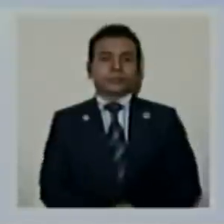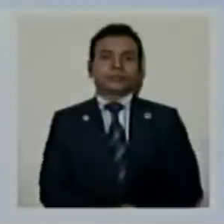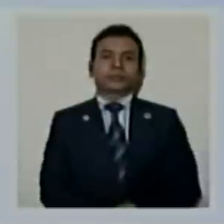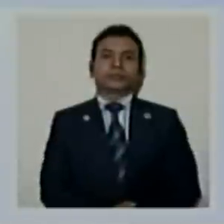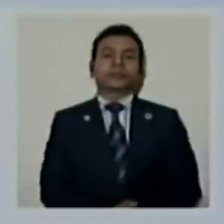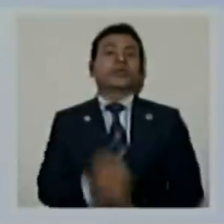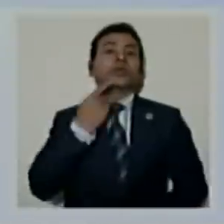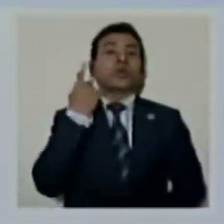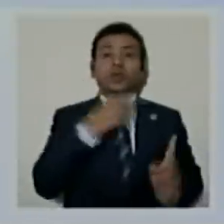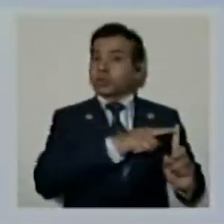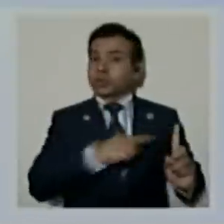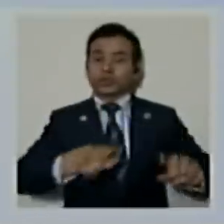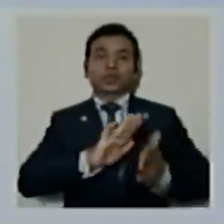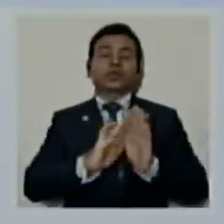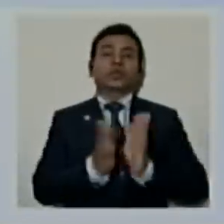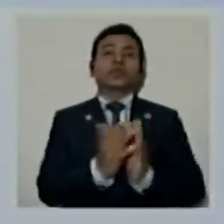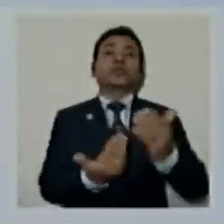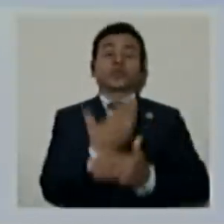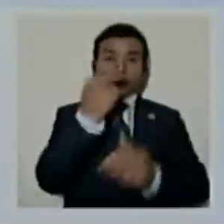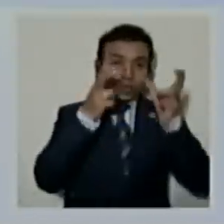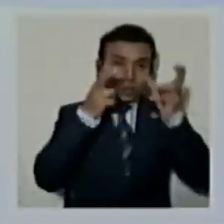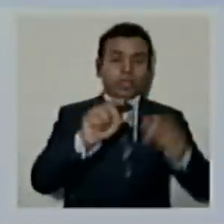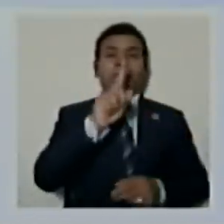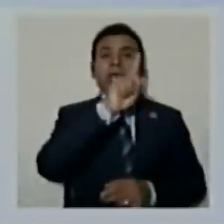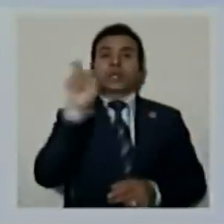করবে এবং এই প্রক্রিয়া চলমান।